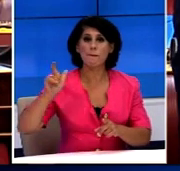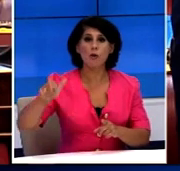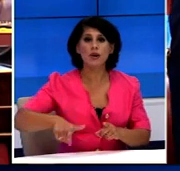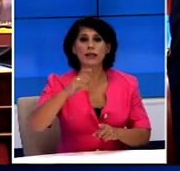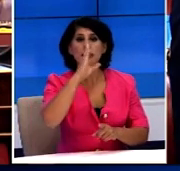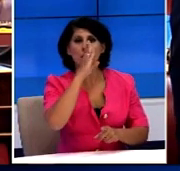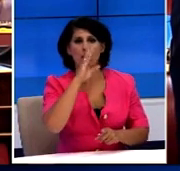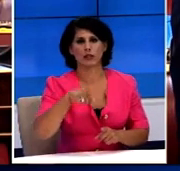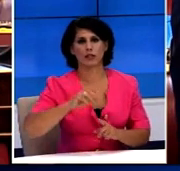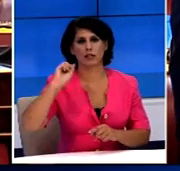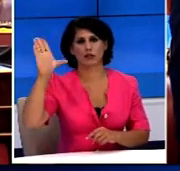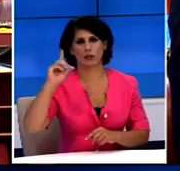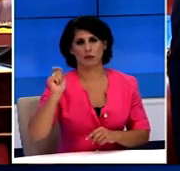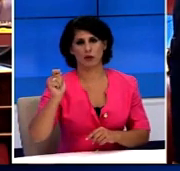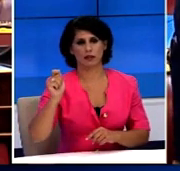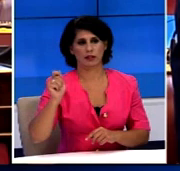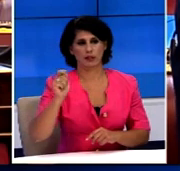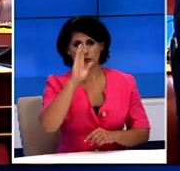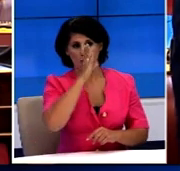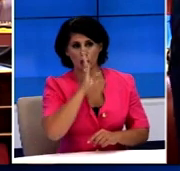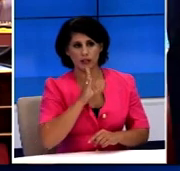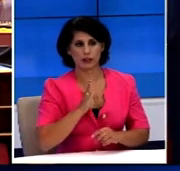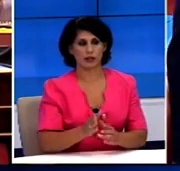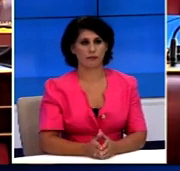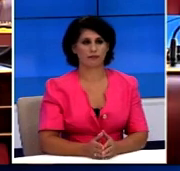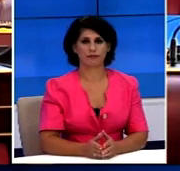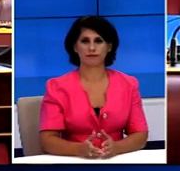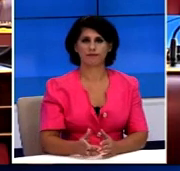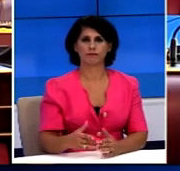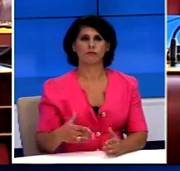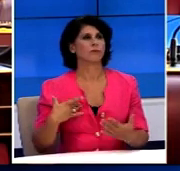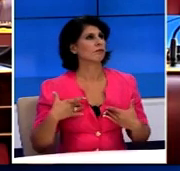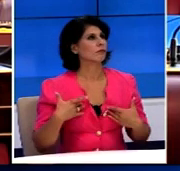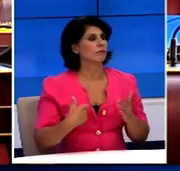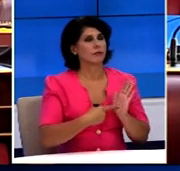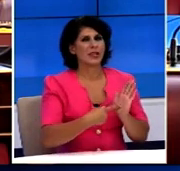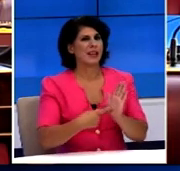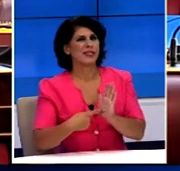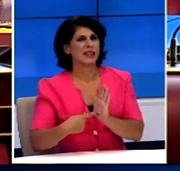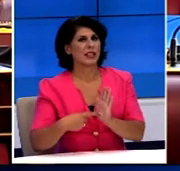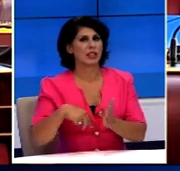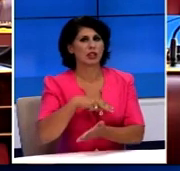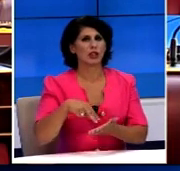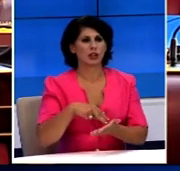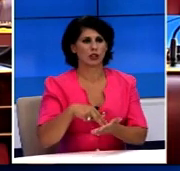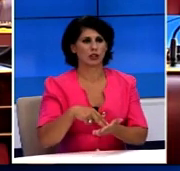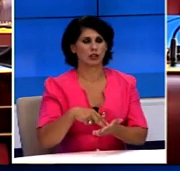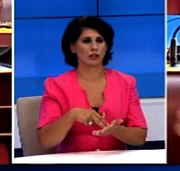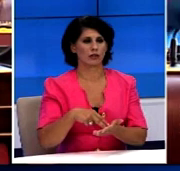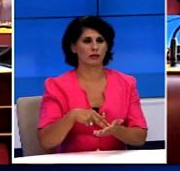εξωτερική πολιτική. Η υποκρισία. Παριστάνεται, το λέω για άλλη μια φορά, τους